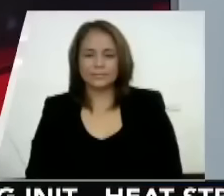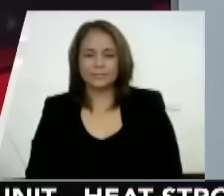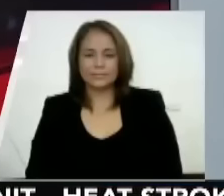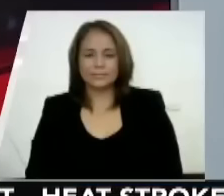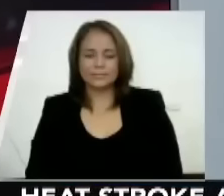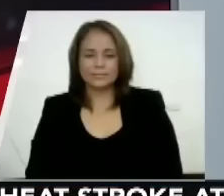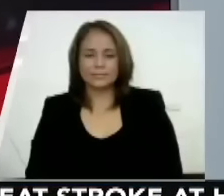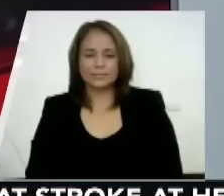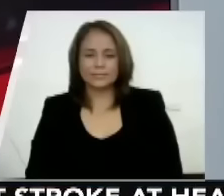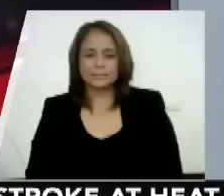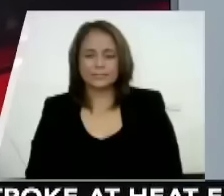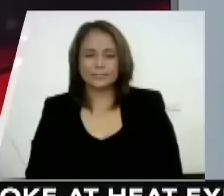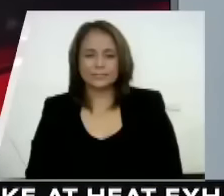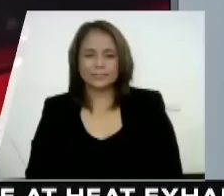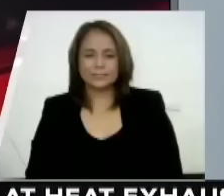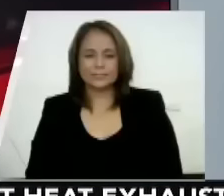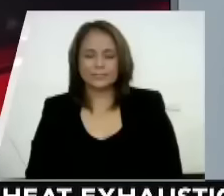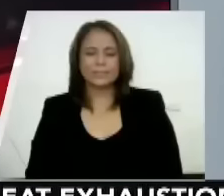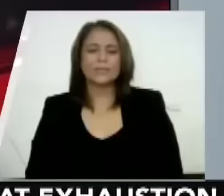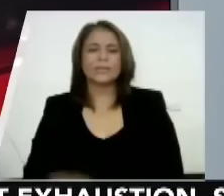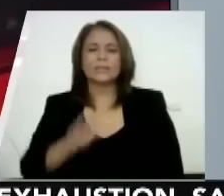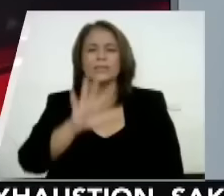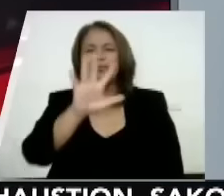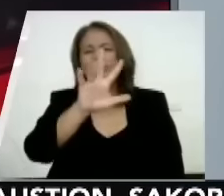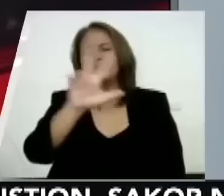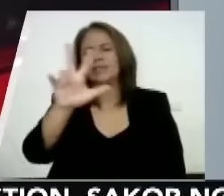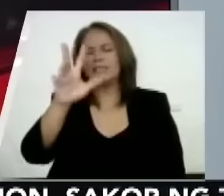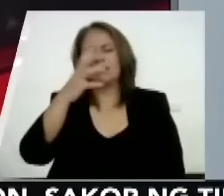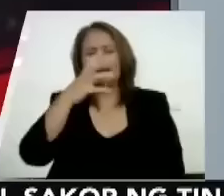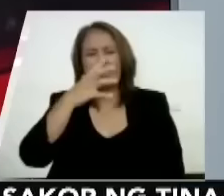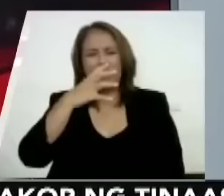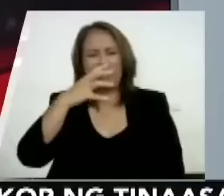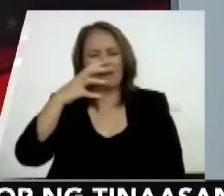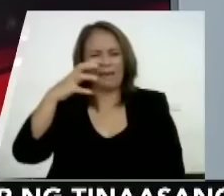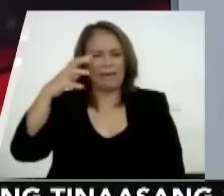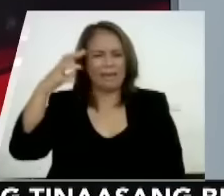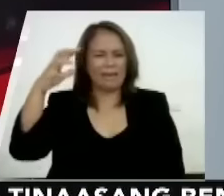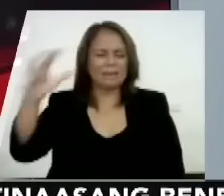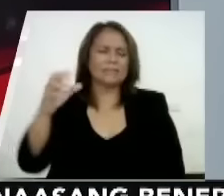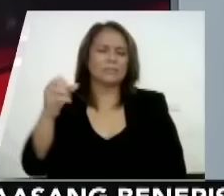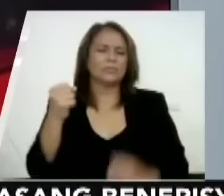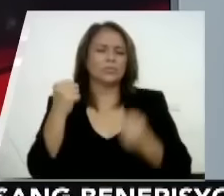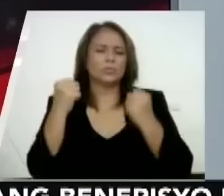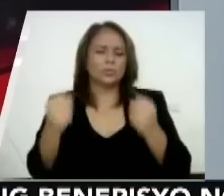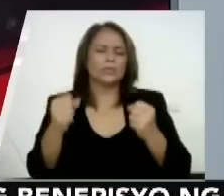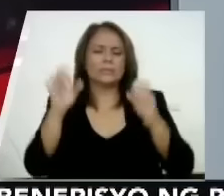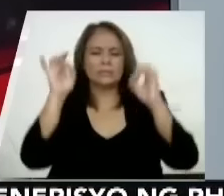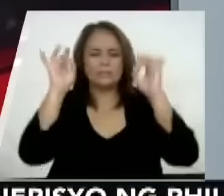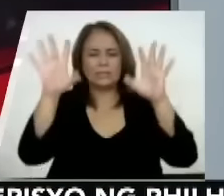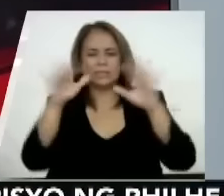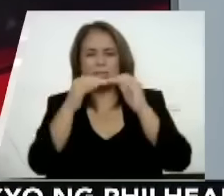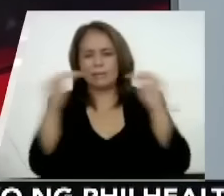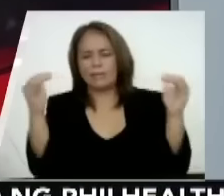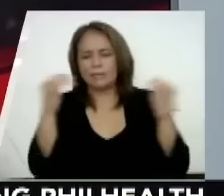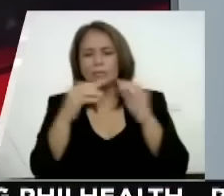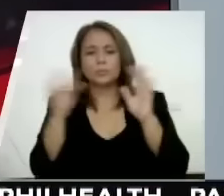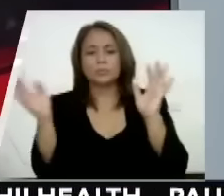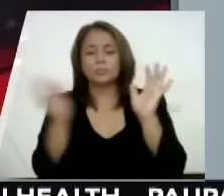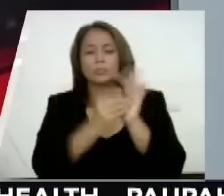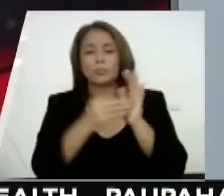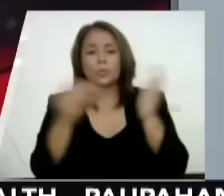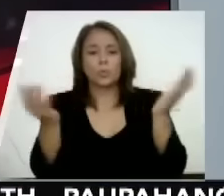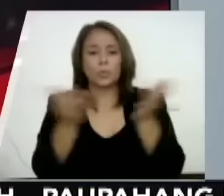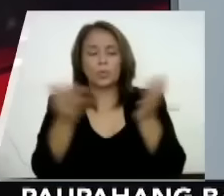sumampa na sa 53 degrees Celsius o nasa extreme danger level ang naitalang heat index sa